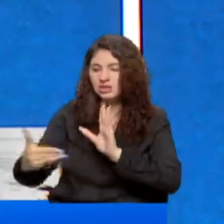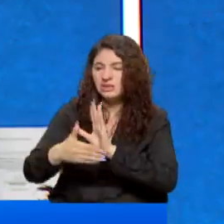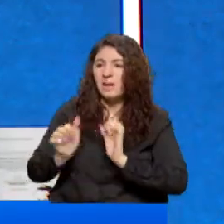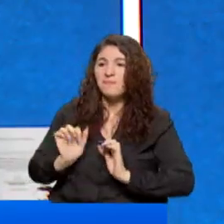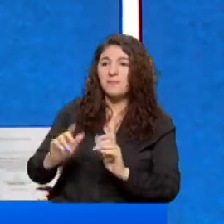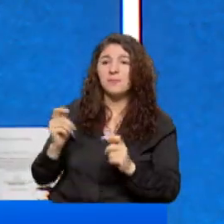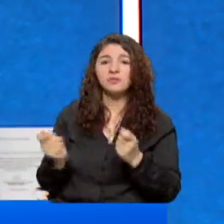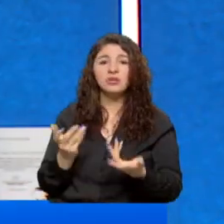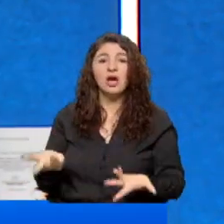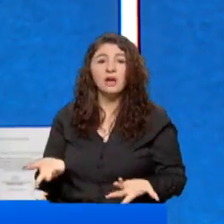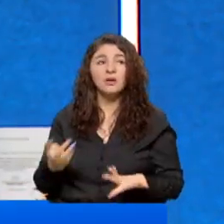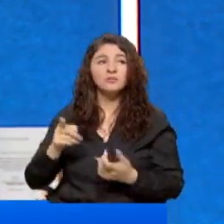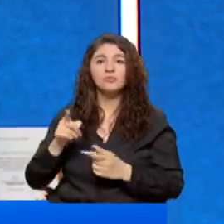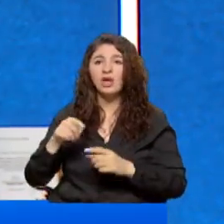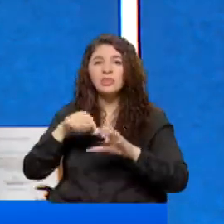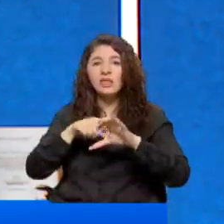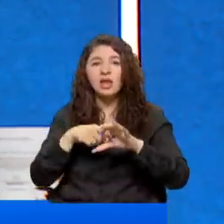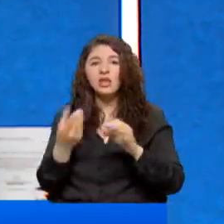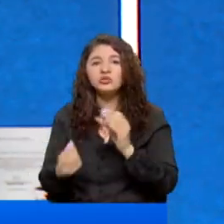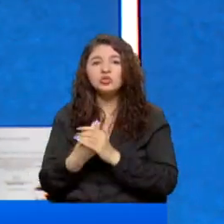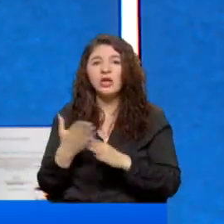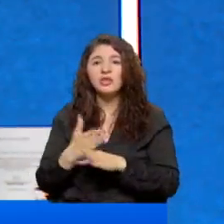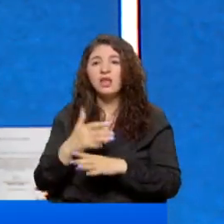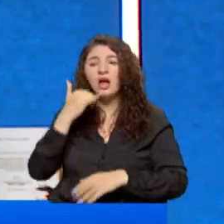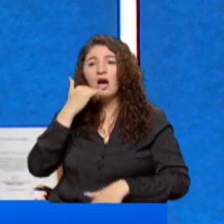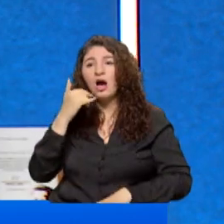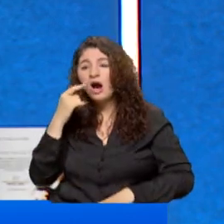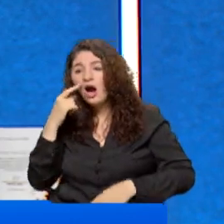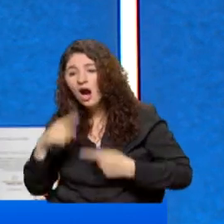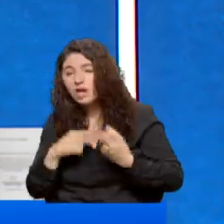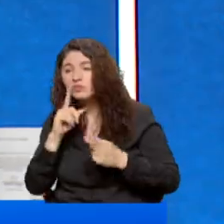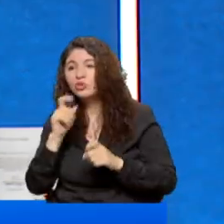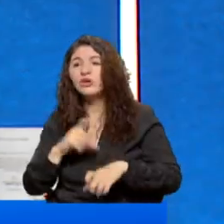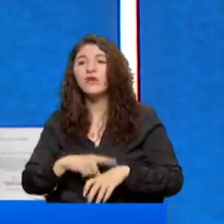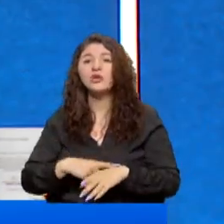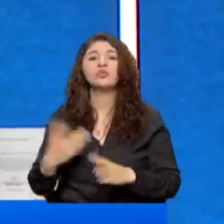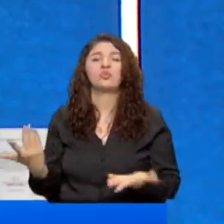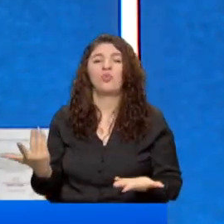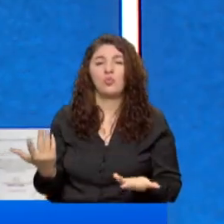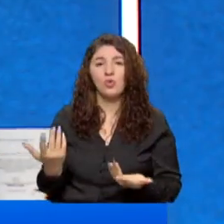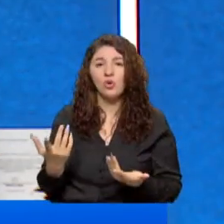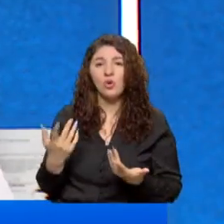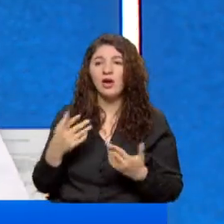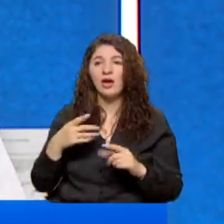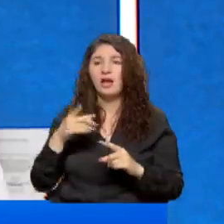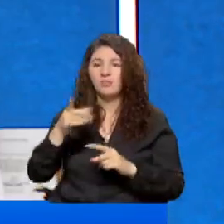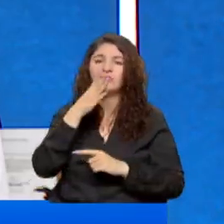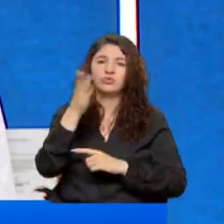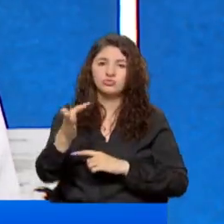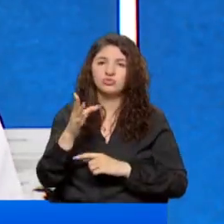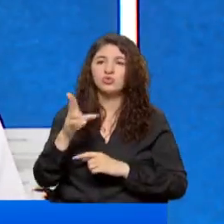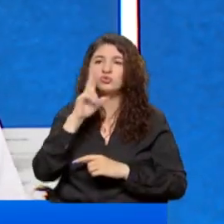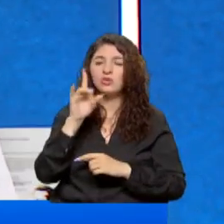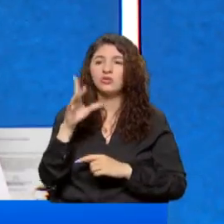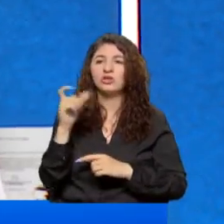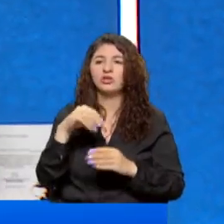almasını engellemeye çalışıyoruz ama ya bu delikler neden oluşuyor diye arayıp soracak vakit yok şimdi ilk şimdi biliyorsunuz